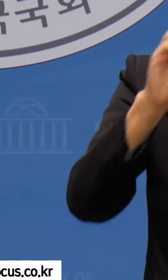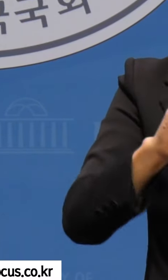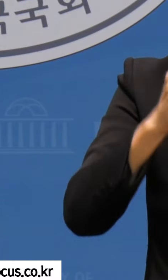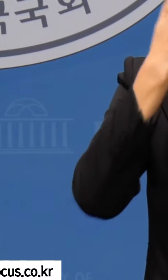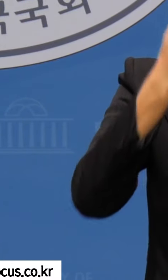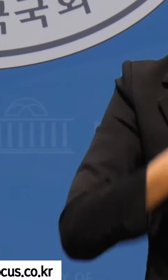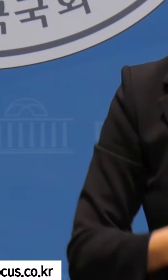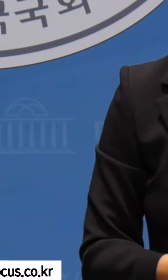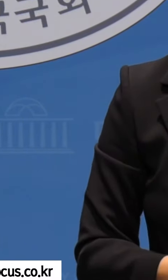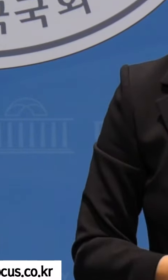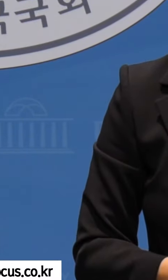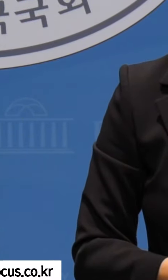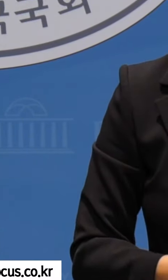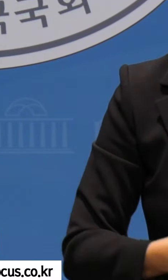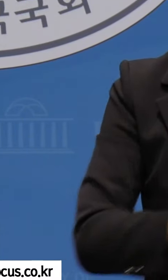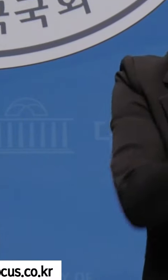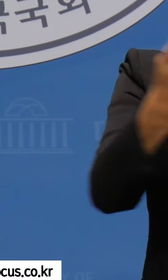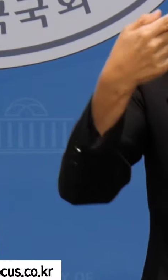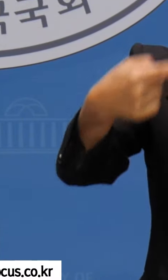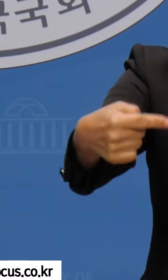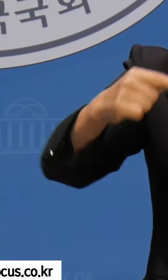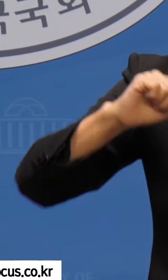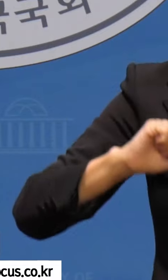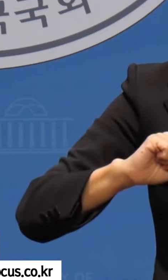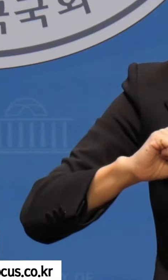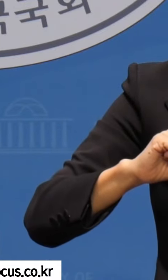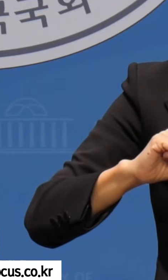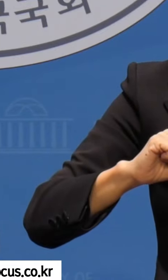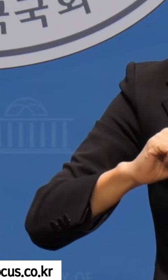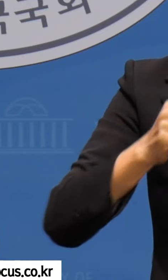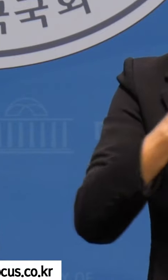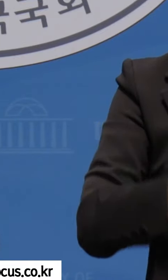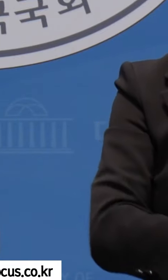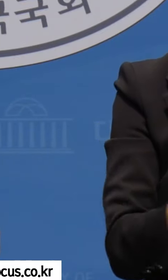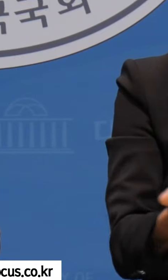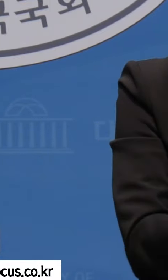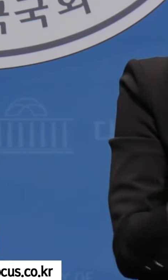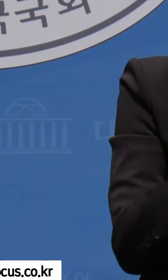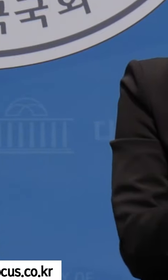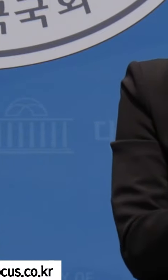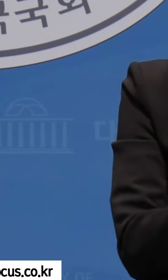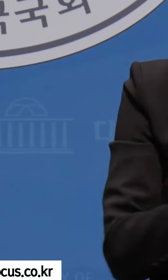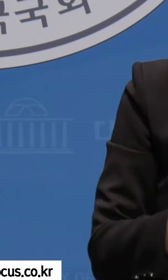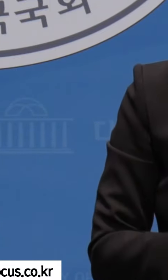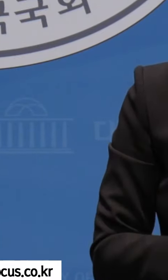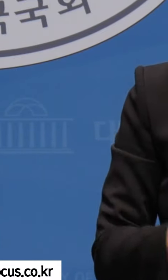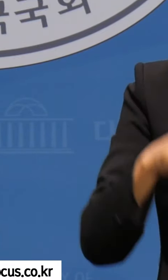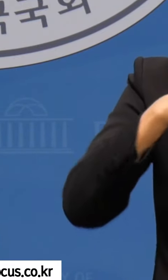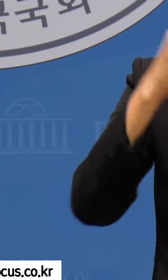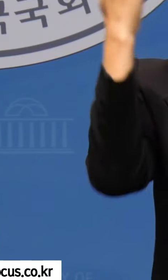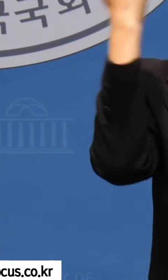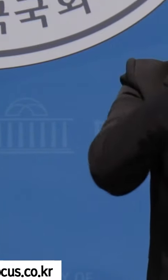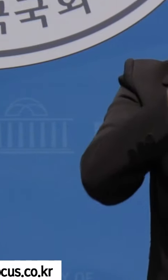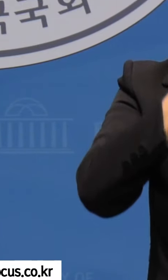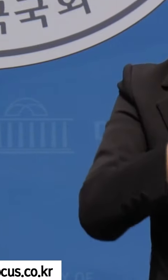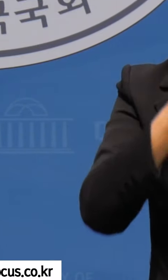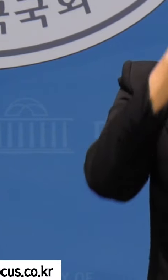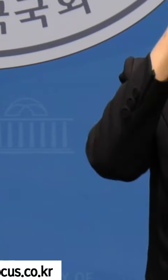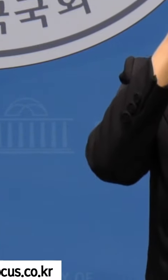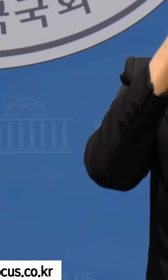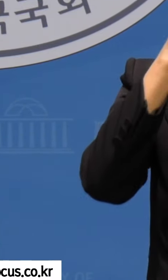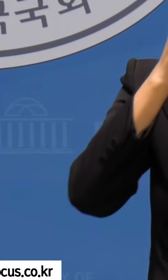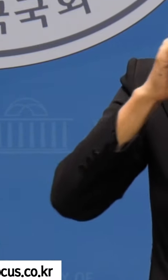있습니다 그렇게 함께해서 우리들에게 끗한 정 할수 있는 대한민국 여의도